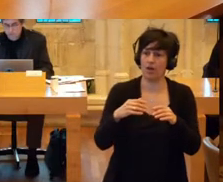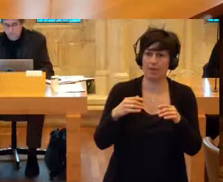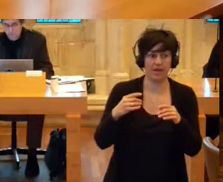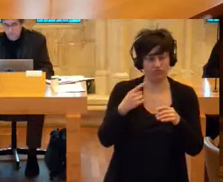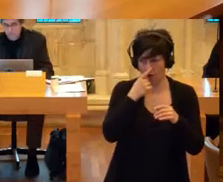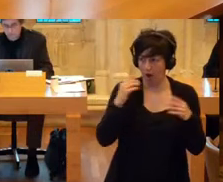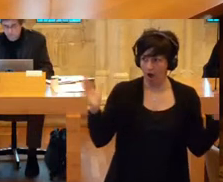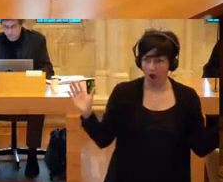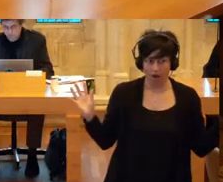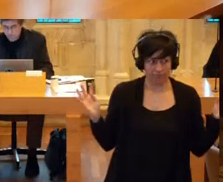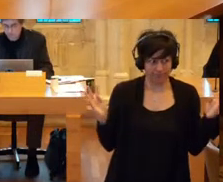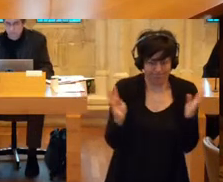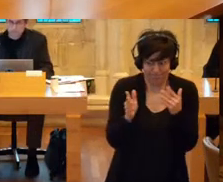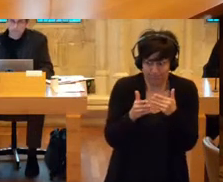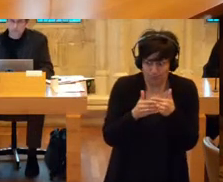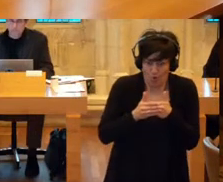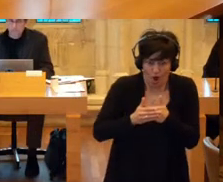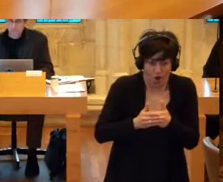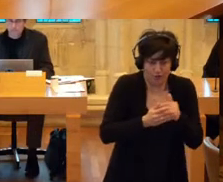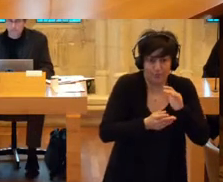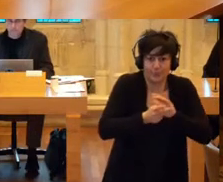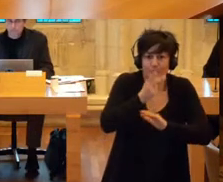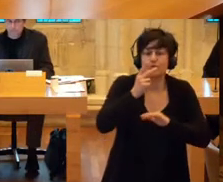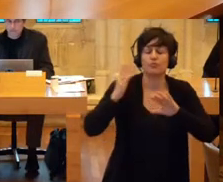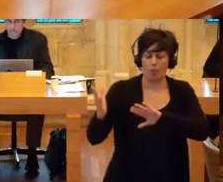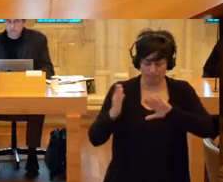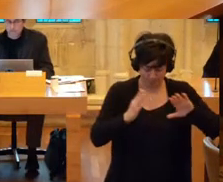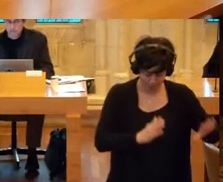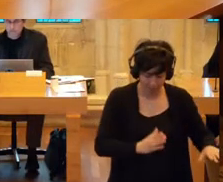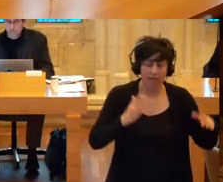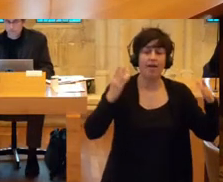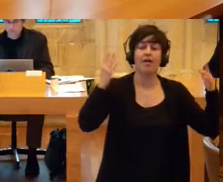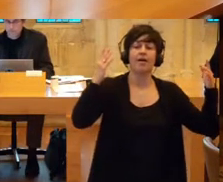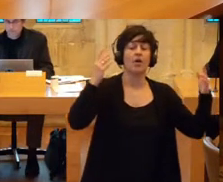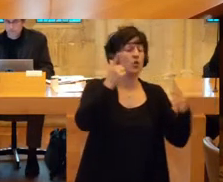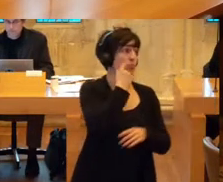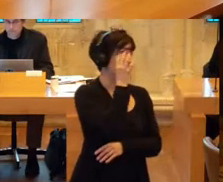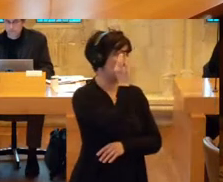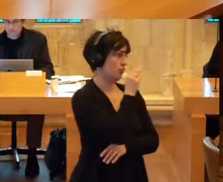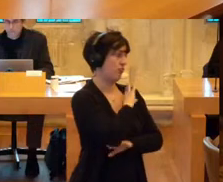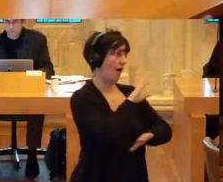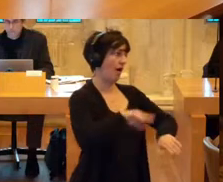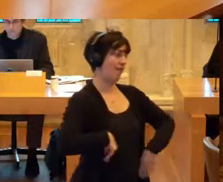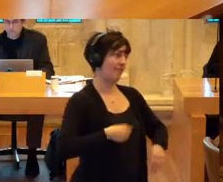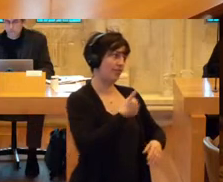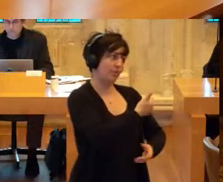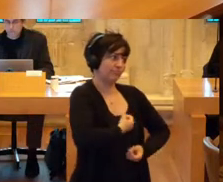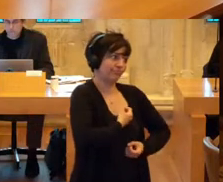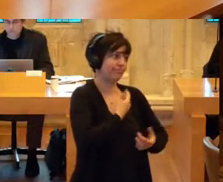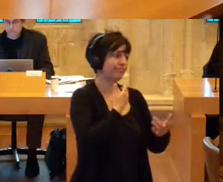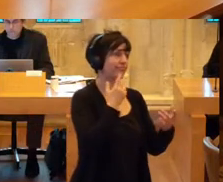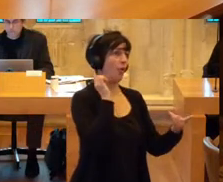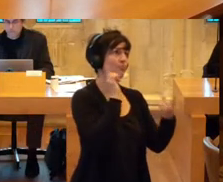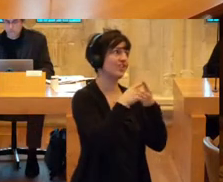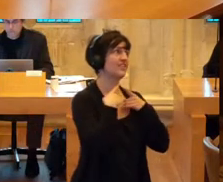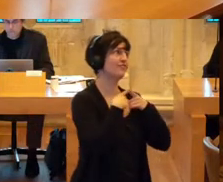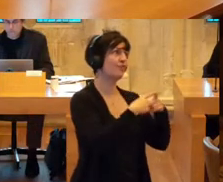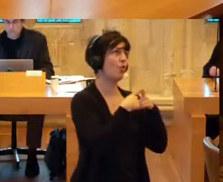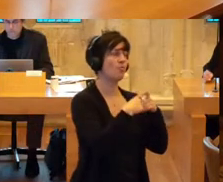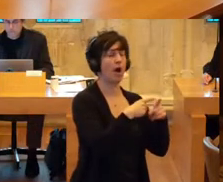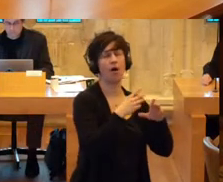Alors, le sujet du commerce. Alors, vous avez bien fait de dire à la fin, Monsieur Lecoutour, que nous avions un objectif commun. Moi, j'avais plutôt